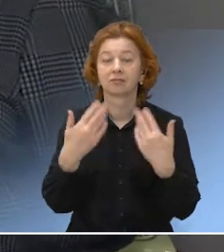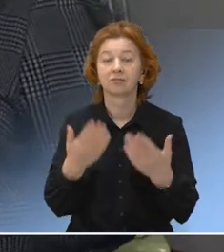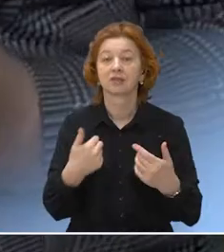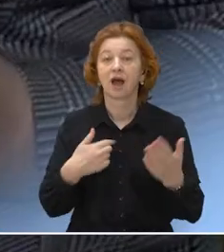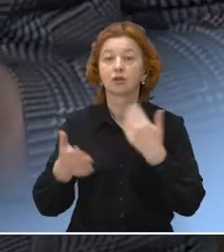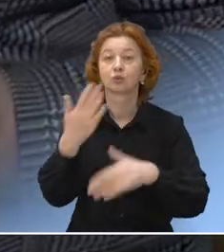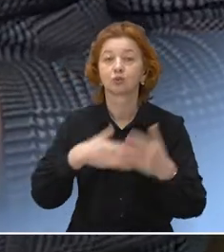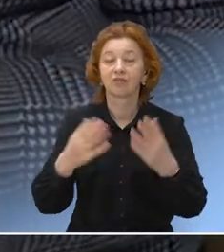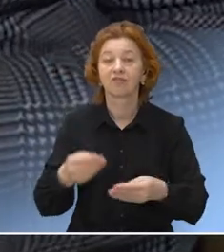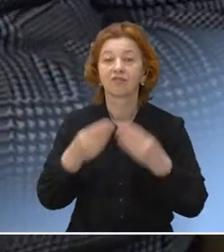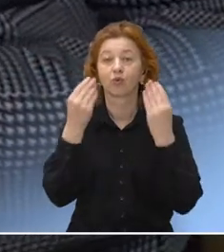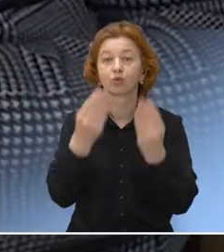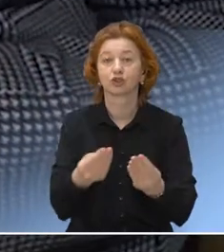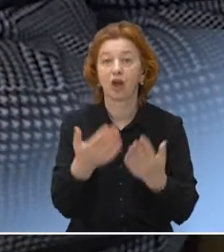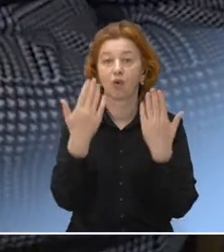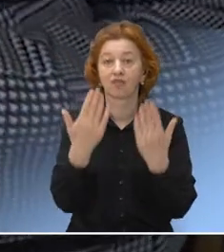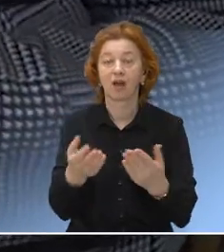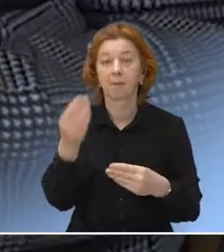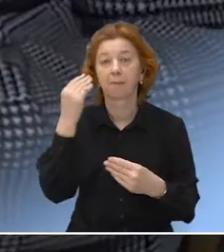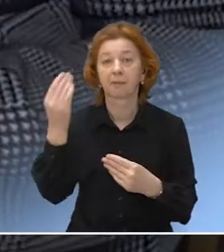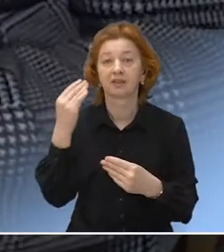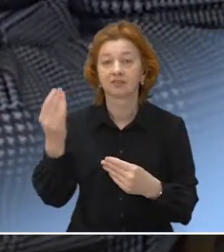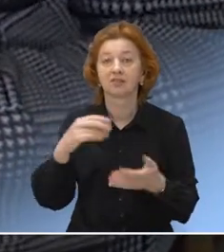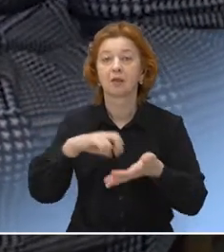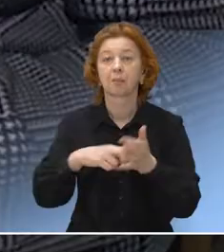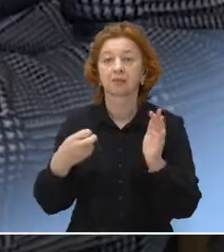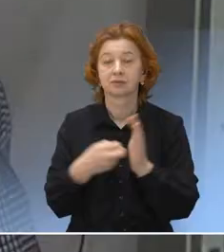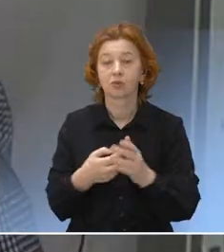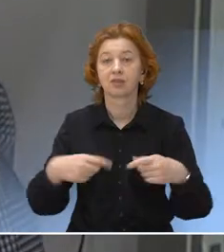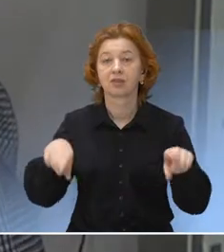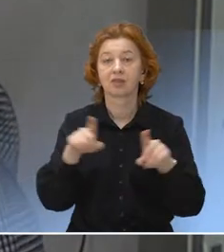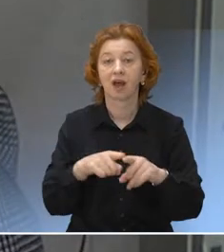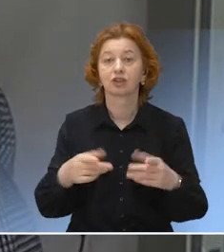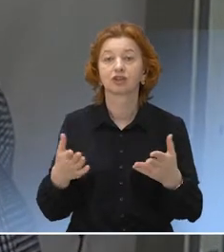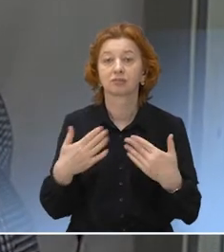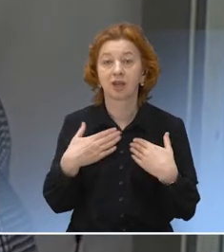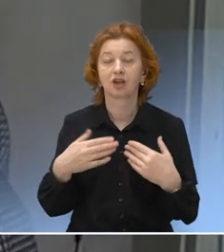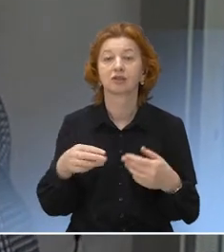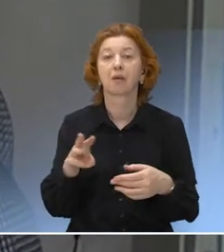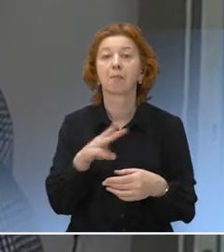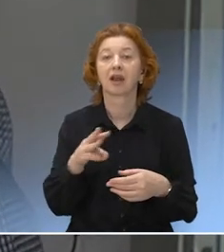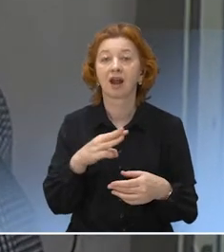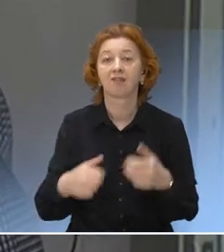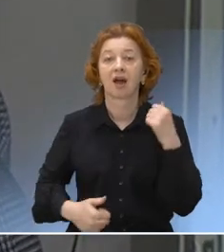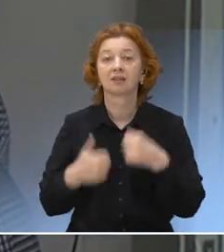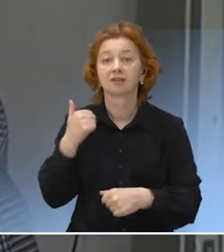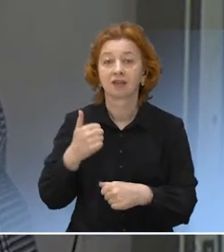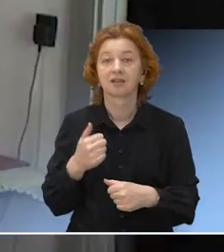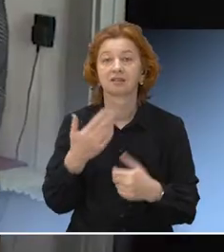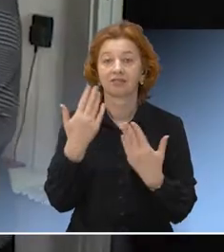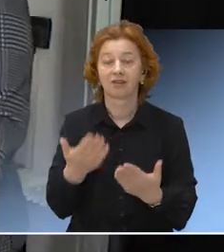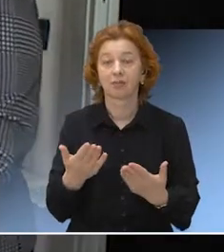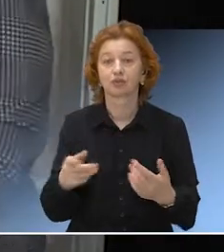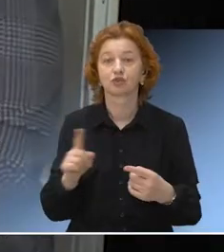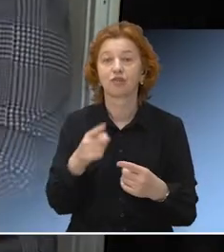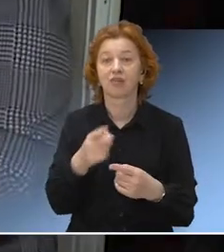спасибо ему. Я с удовольствием вручаю вам приветственное письмо. Также наши миллеровцы гордятся вами.